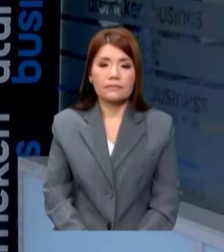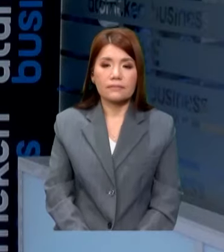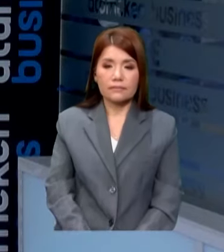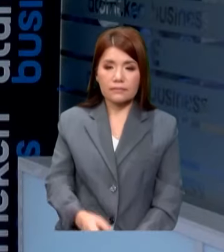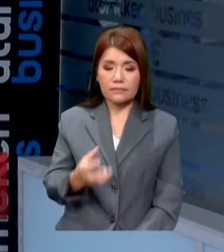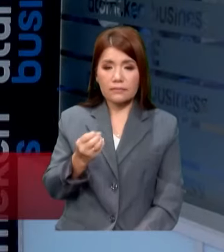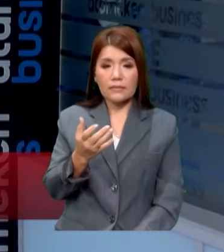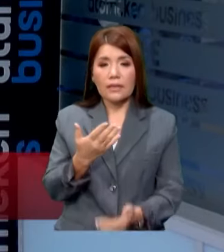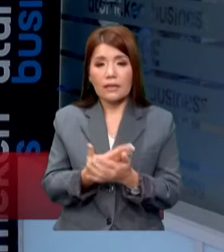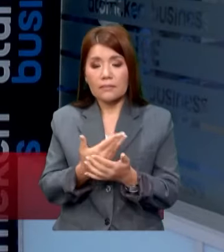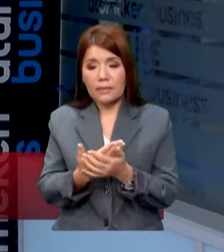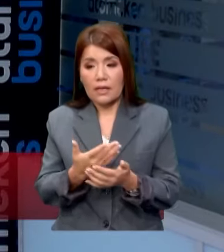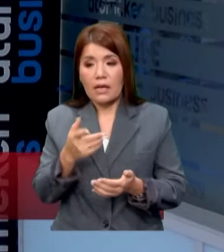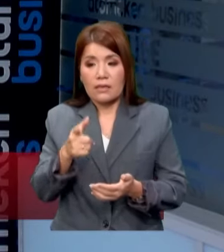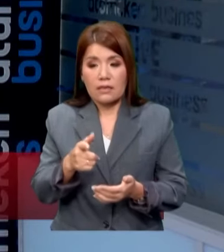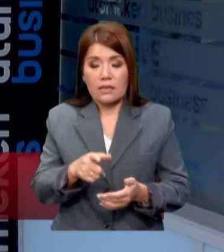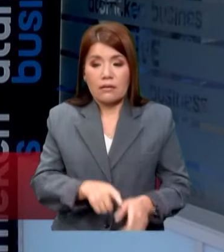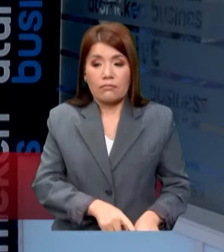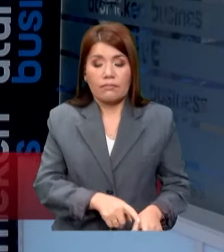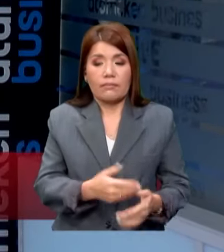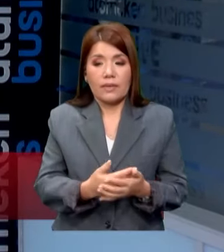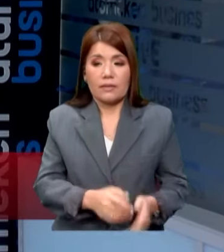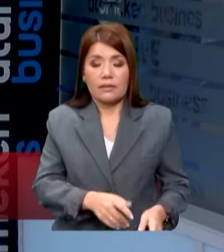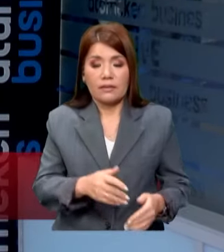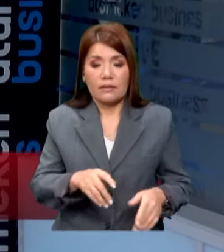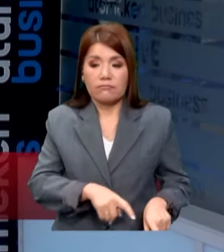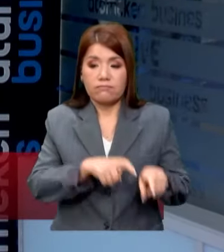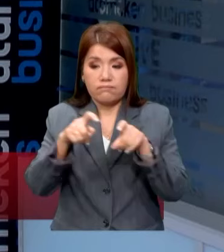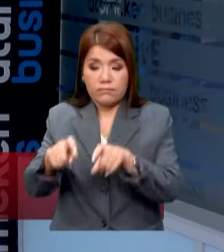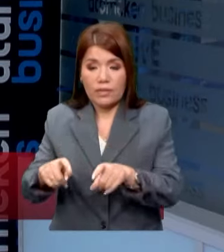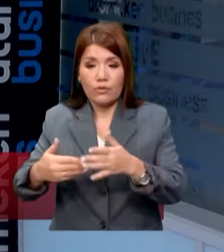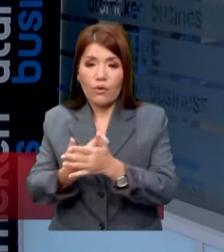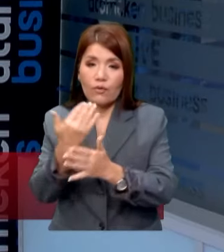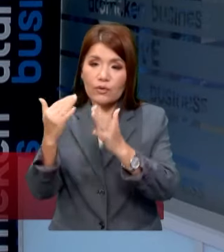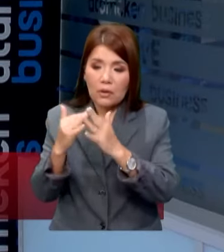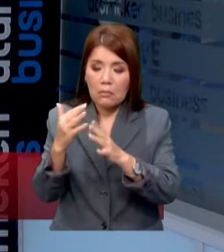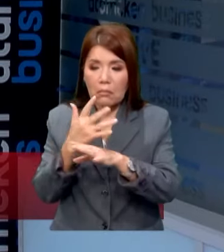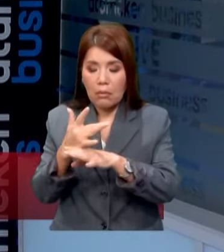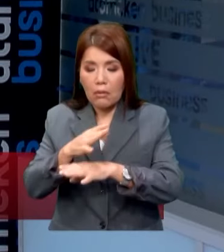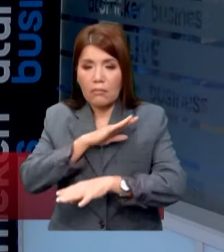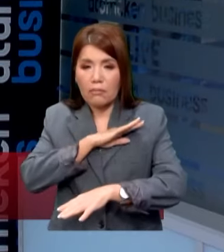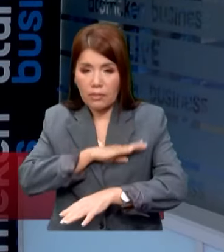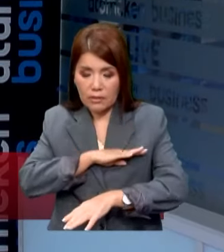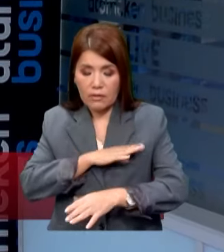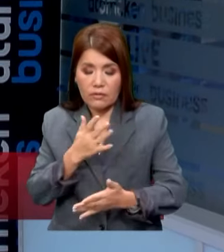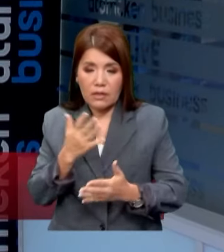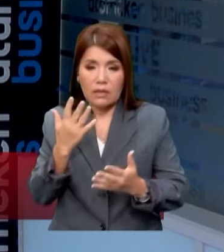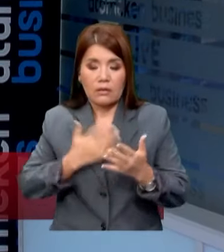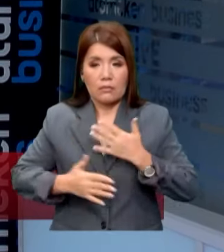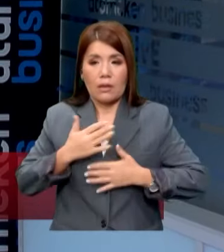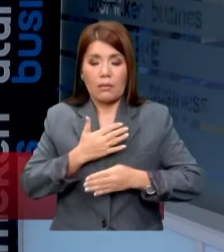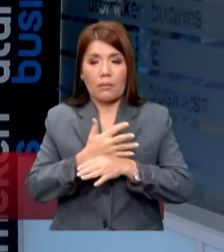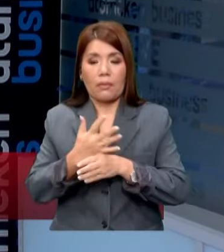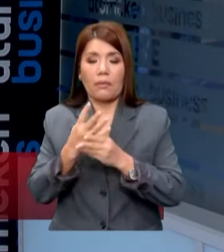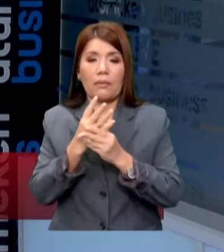Тем временем радость от новоселья омрачила плесень на стенах и лужи на подоконниках. Жители села Жалауло Павлодарской области в